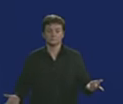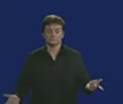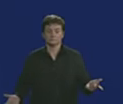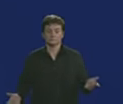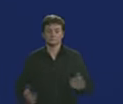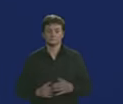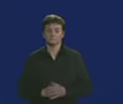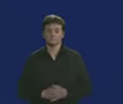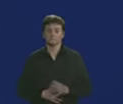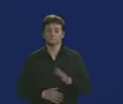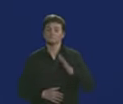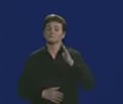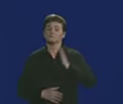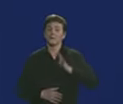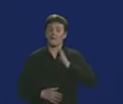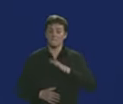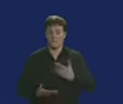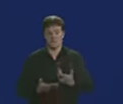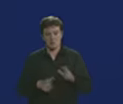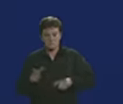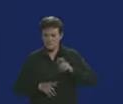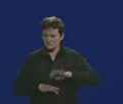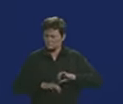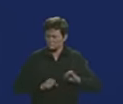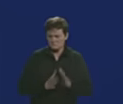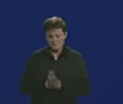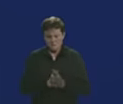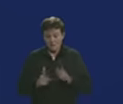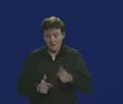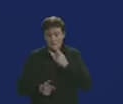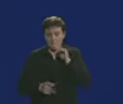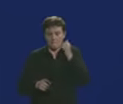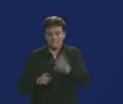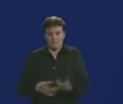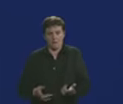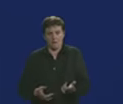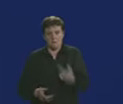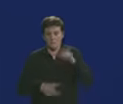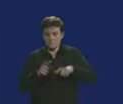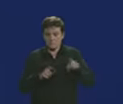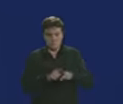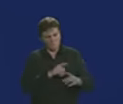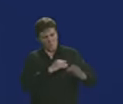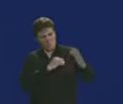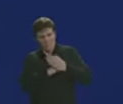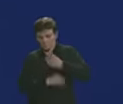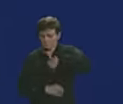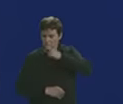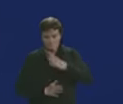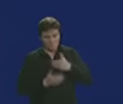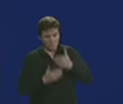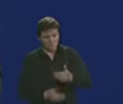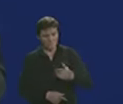jamais je n'ai vu se mobiliser un tel mur contre nos idées, contre nos